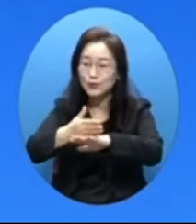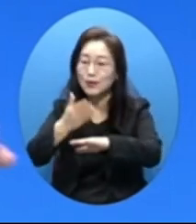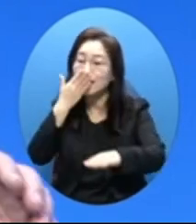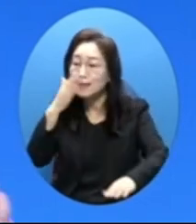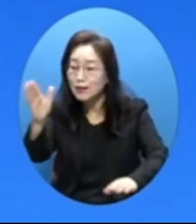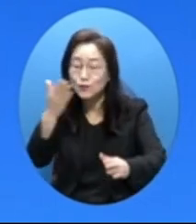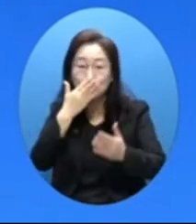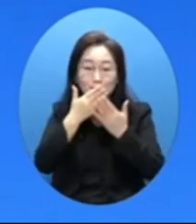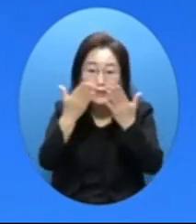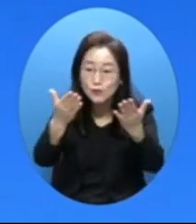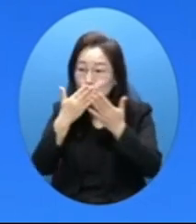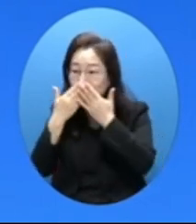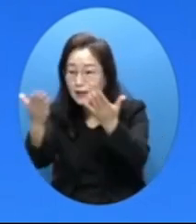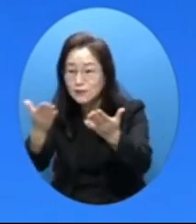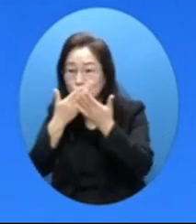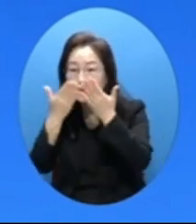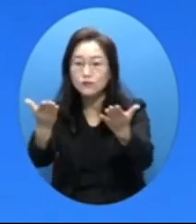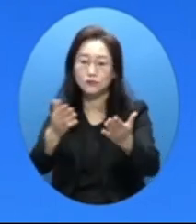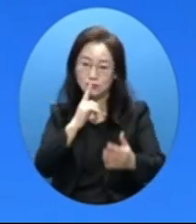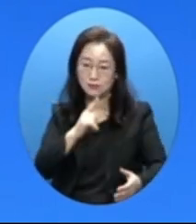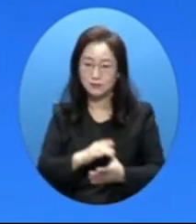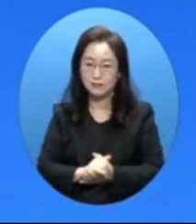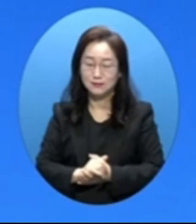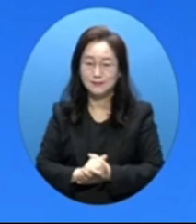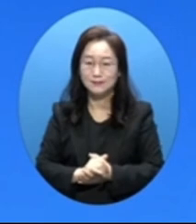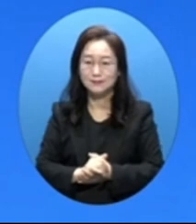땡큐 땡큐 땡큐입니다